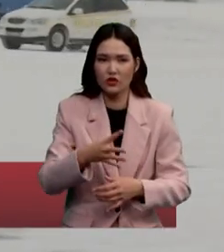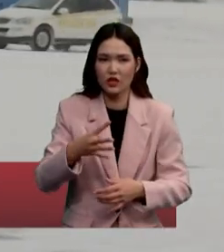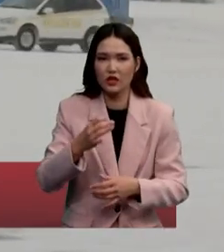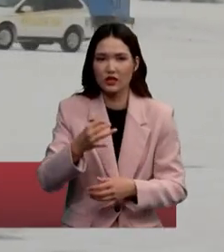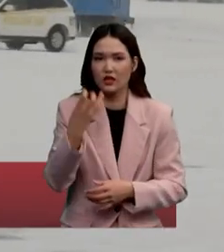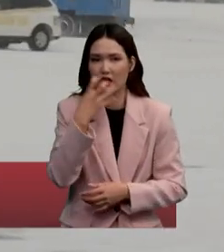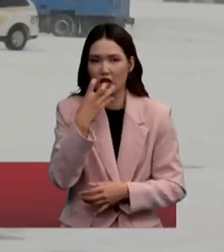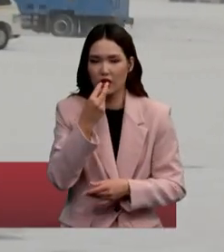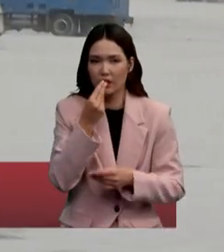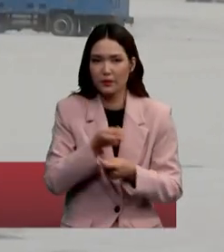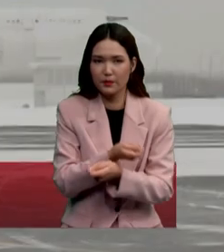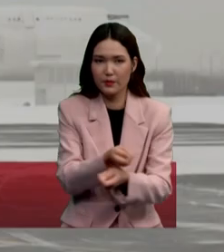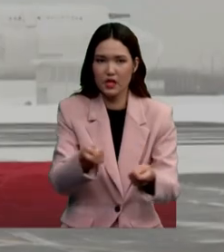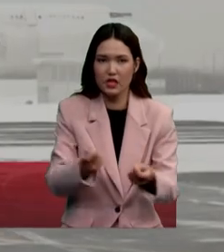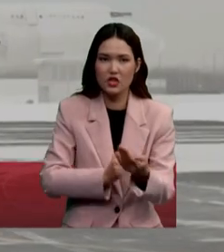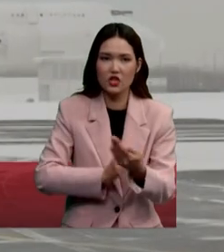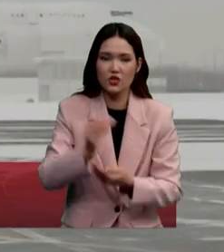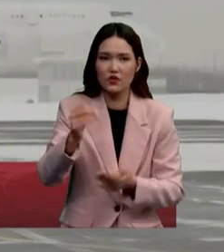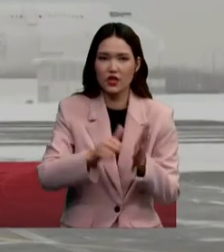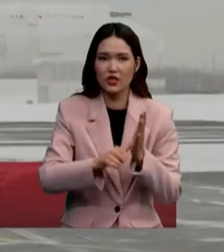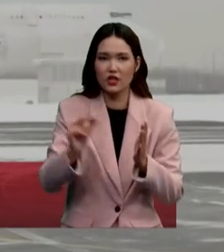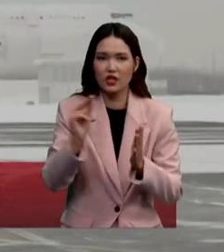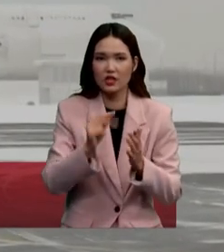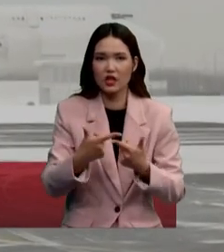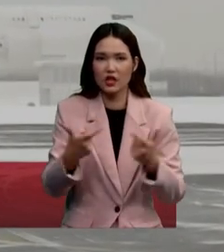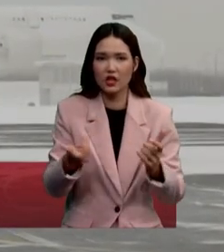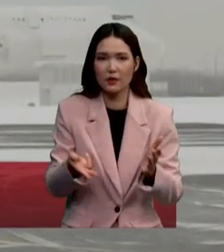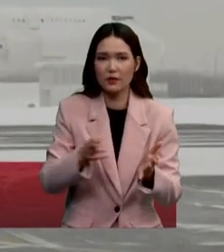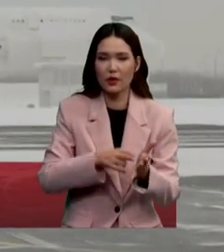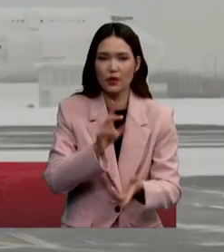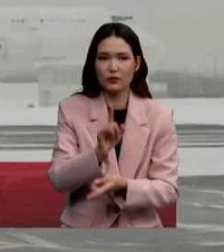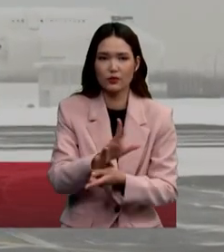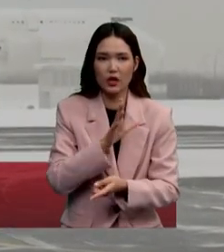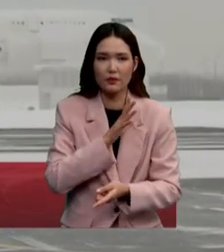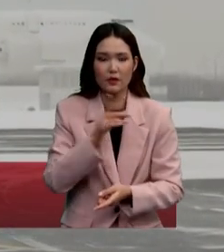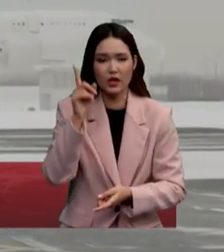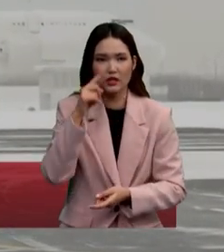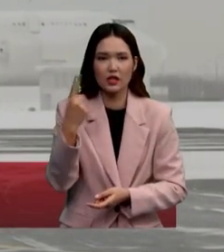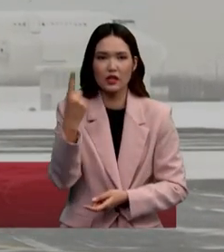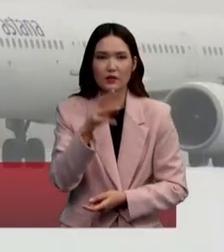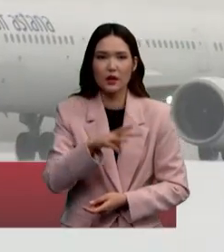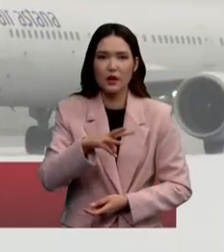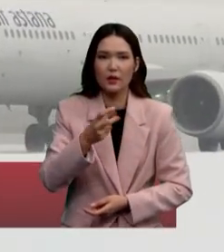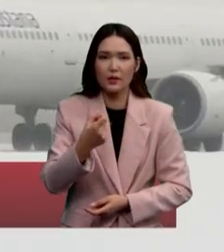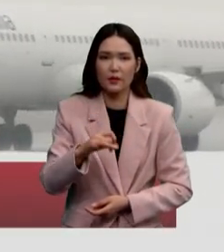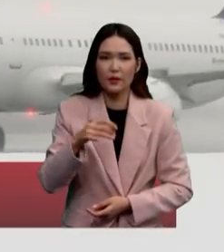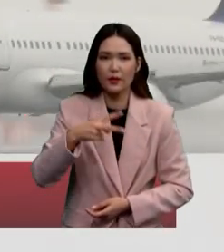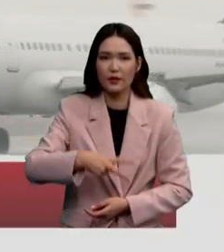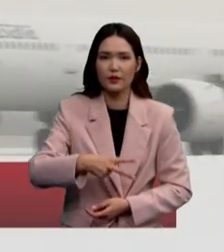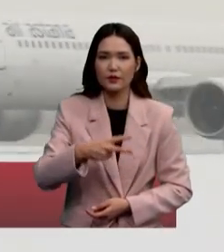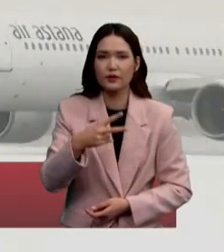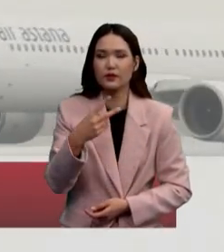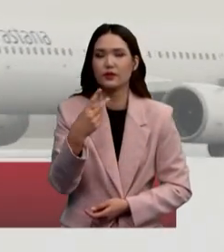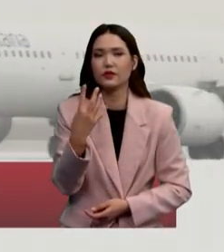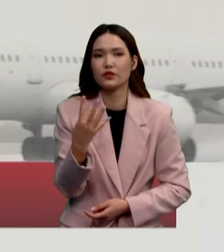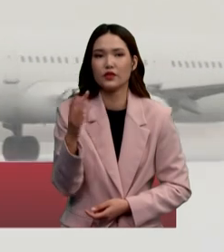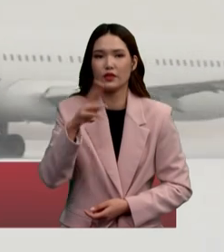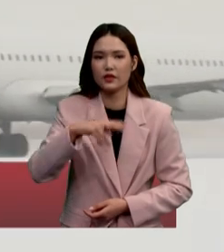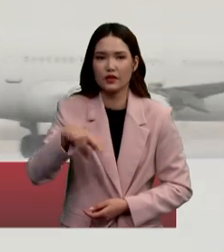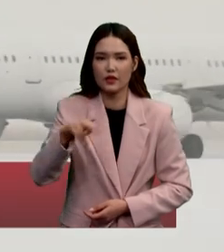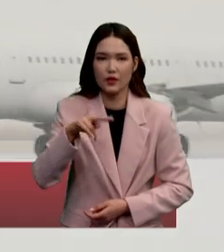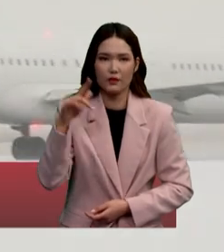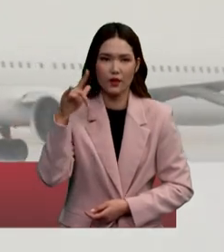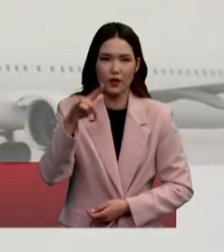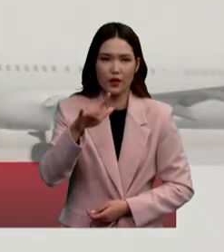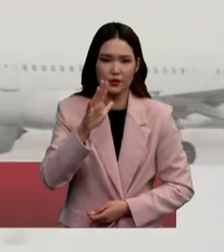то и горячее питание. Свыше 6 часов размещение в гостинице. Кстати, с 1 мая по 24